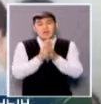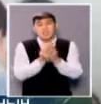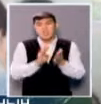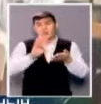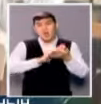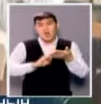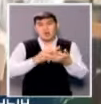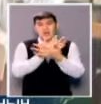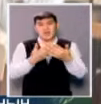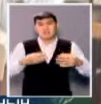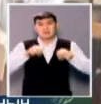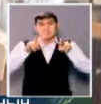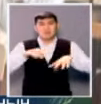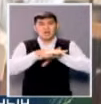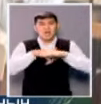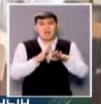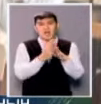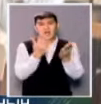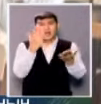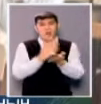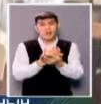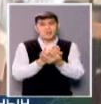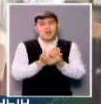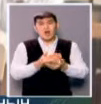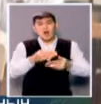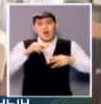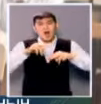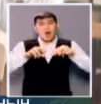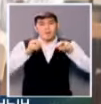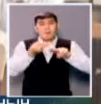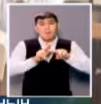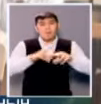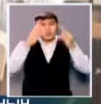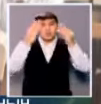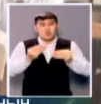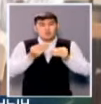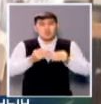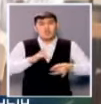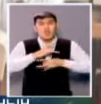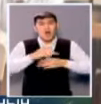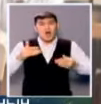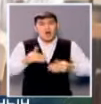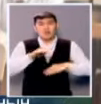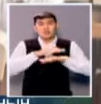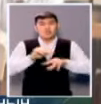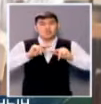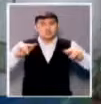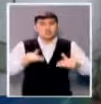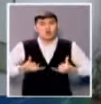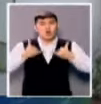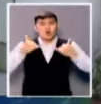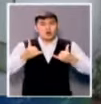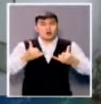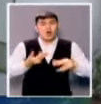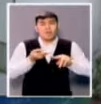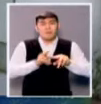мен техникалық мамандарға арналған оқулық болса, екеуі ғылыми монография. Бұл күні мерейтой иегеріне ұжымы да ақжарма тілегін арнады.